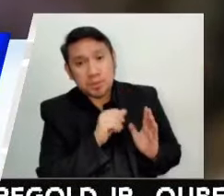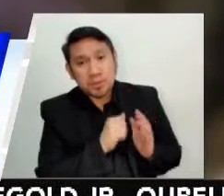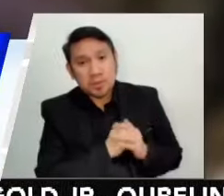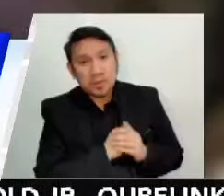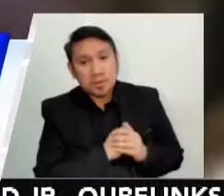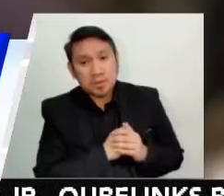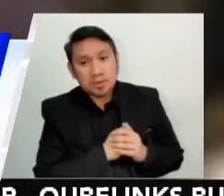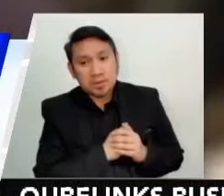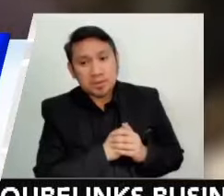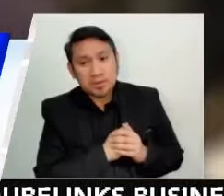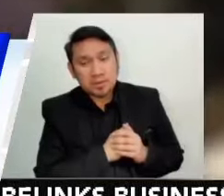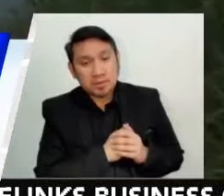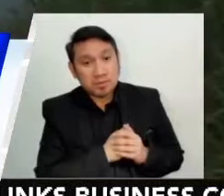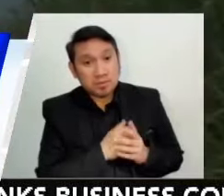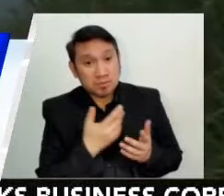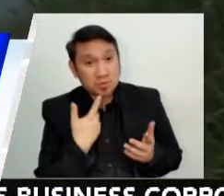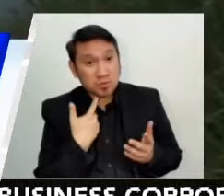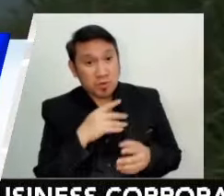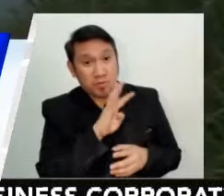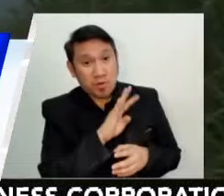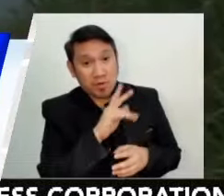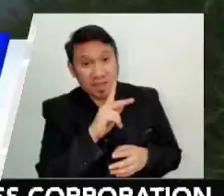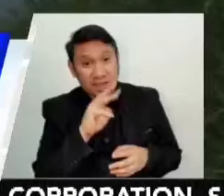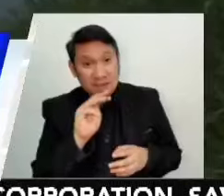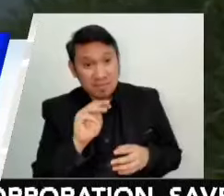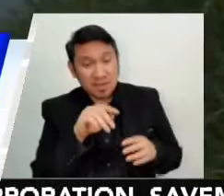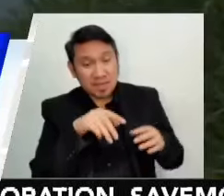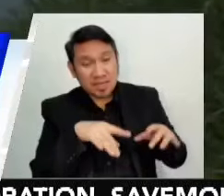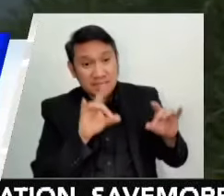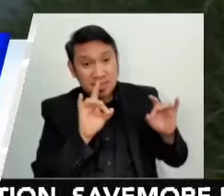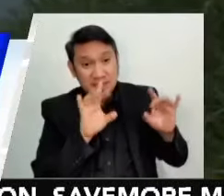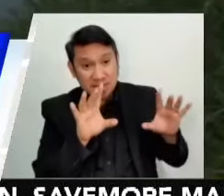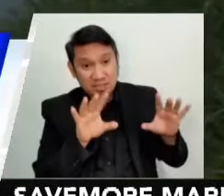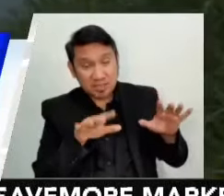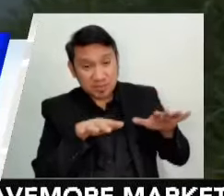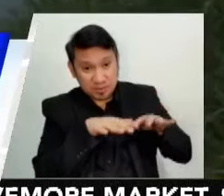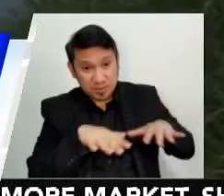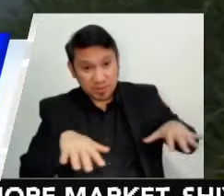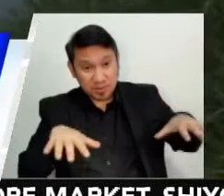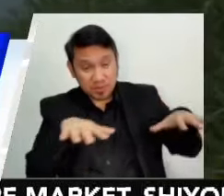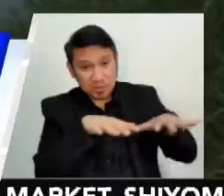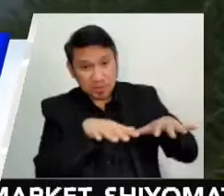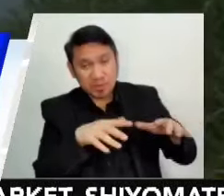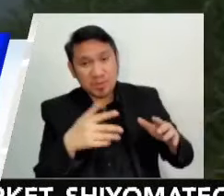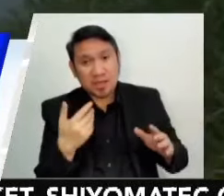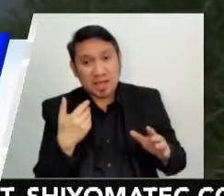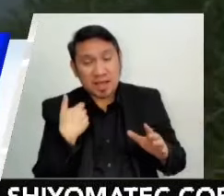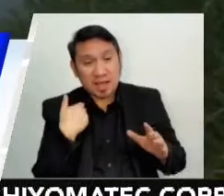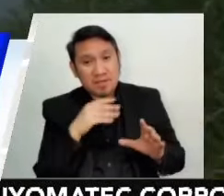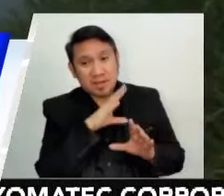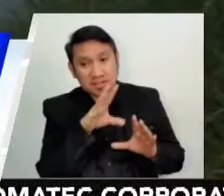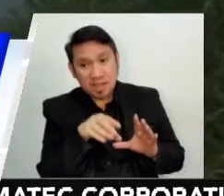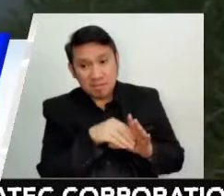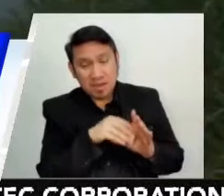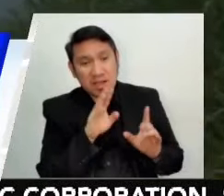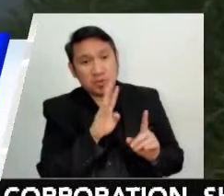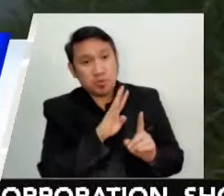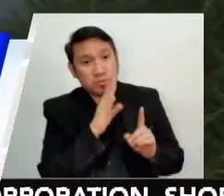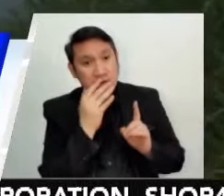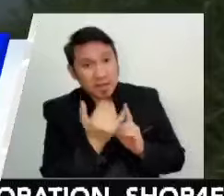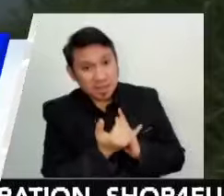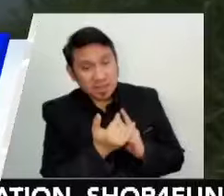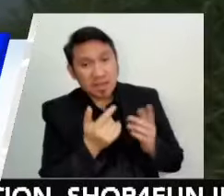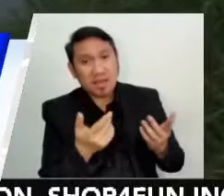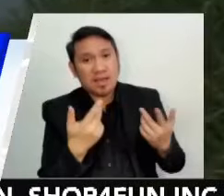4-kilometer permanent danger zone. So may barangay na kasama sa La Castellana, may barangay sa San Carlos City,